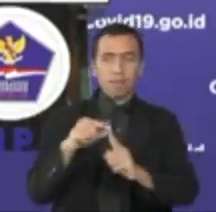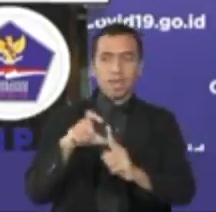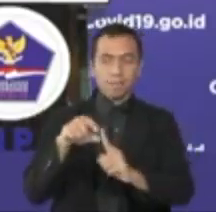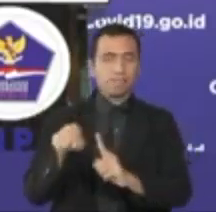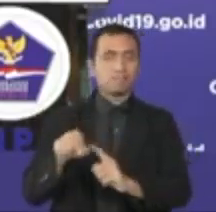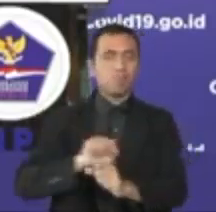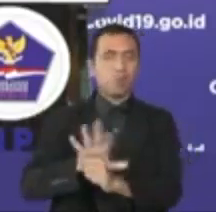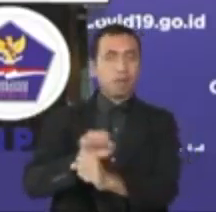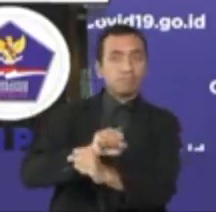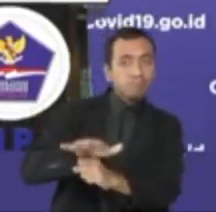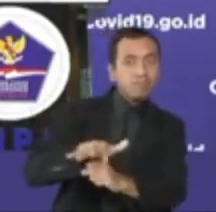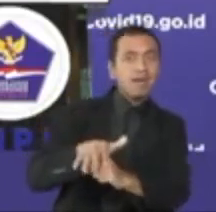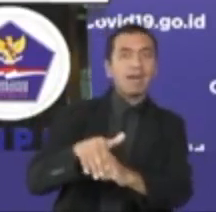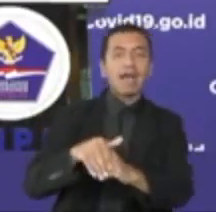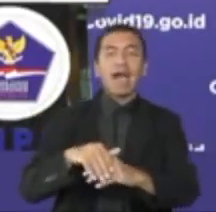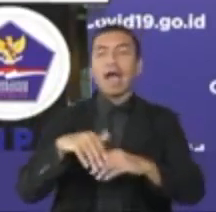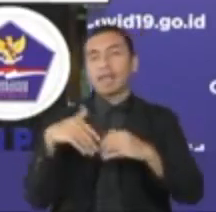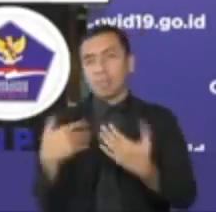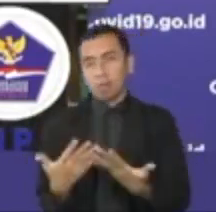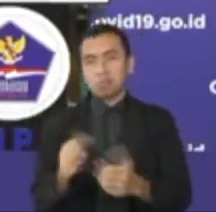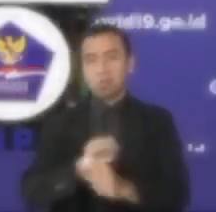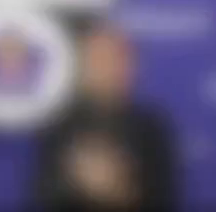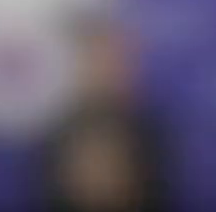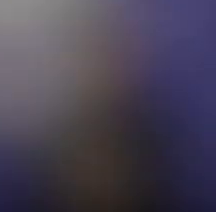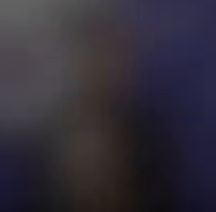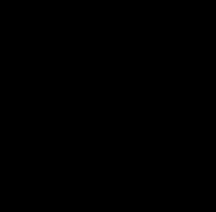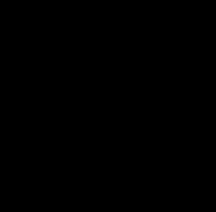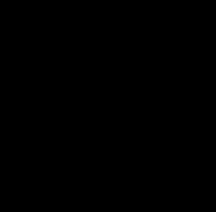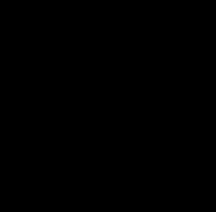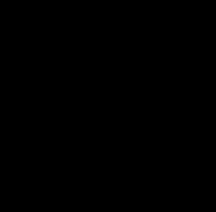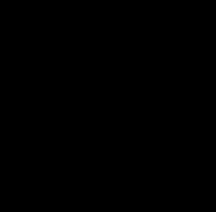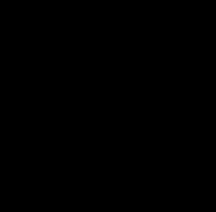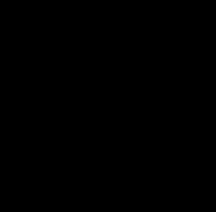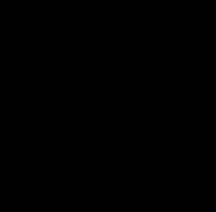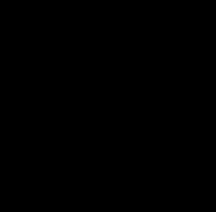konfirmasi copied 19 positif atau bukan